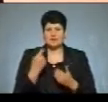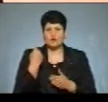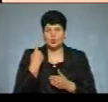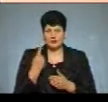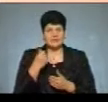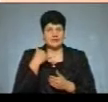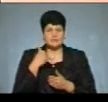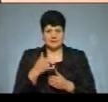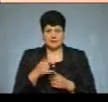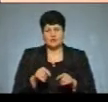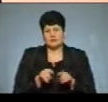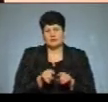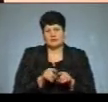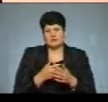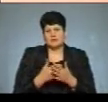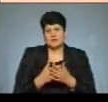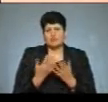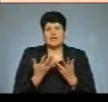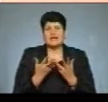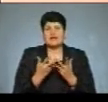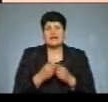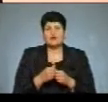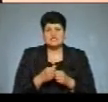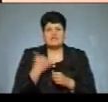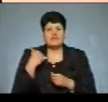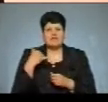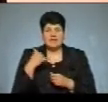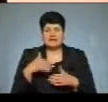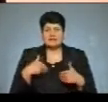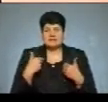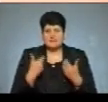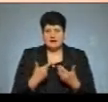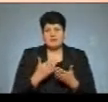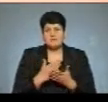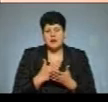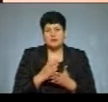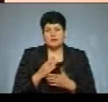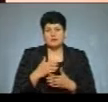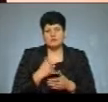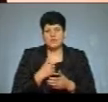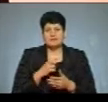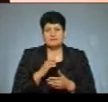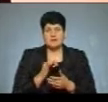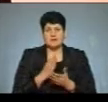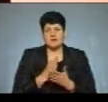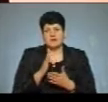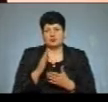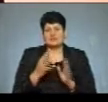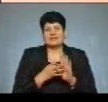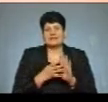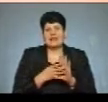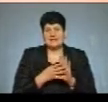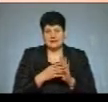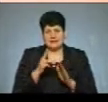диспетчер. Тобто так, як по кількості викликів, по кількості звернень, які ми мали, то у нас би мало бути 9 диспетчерів.